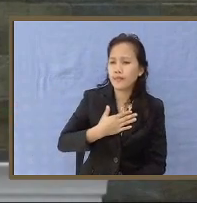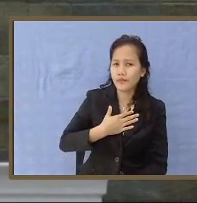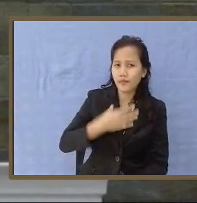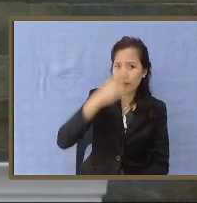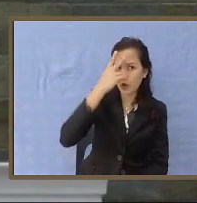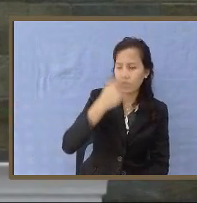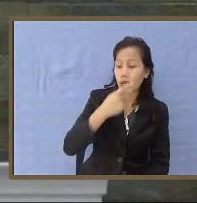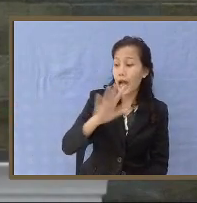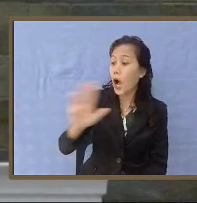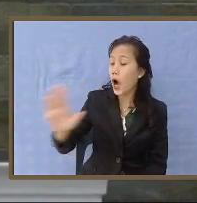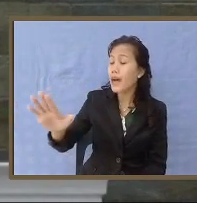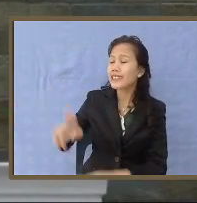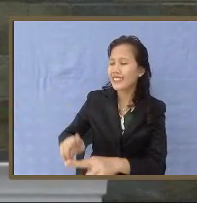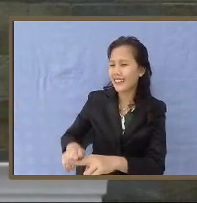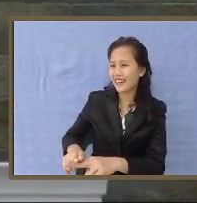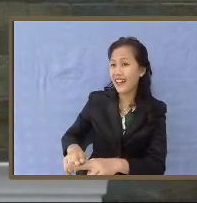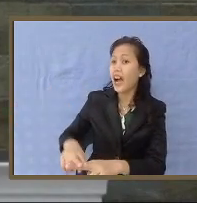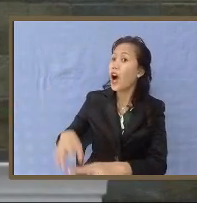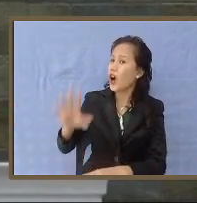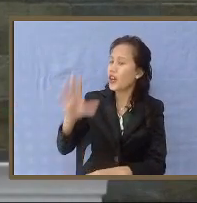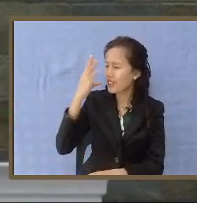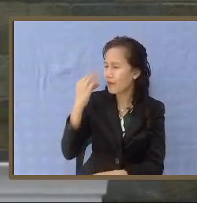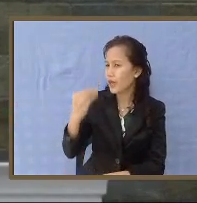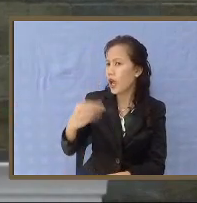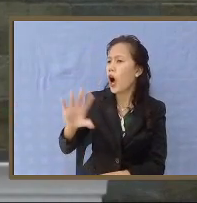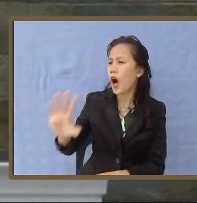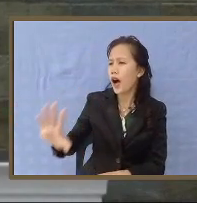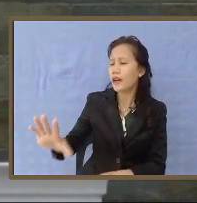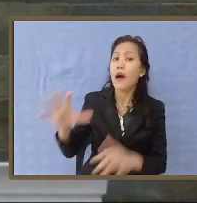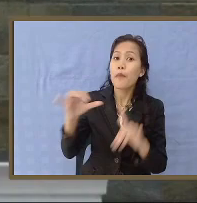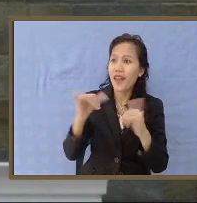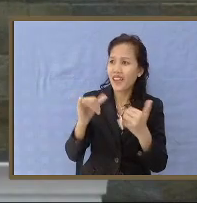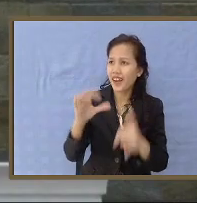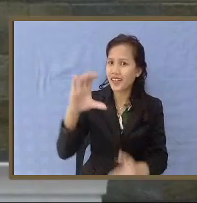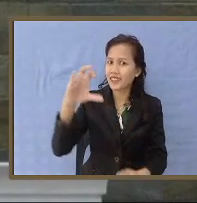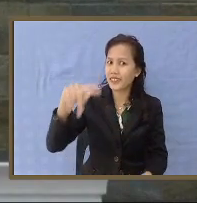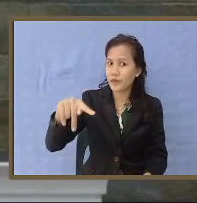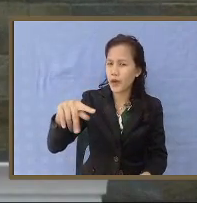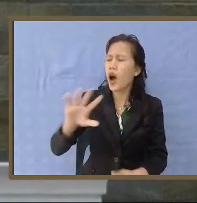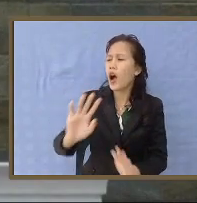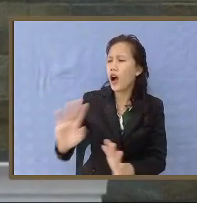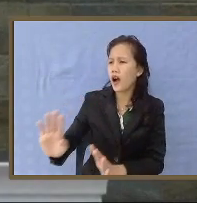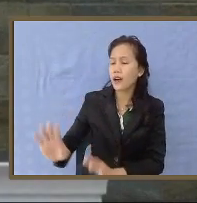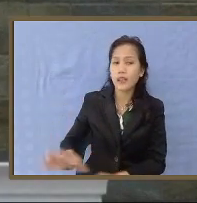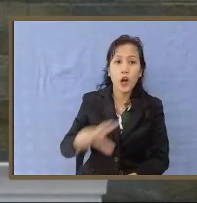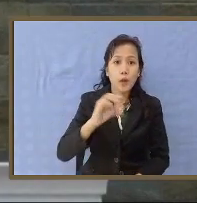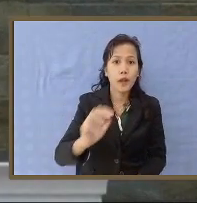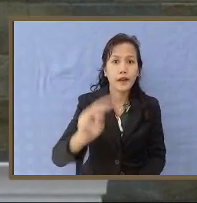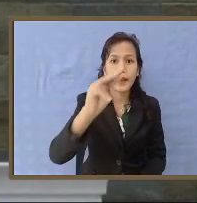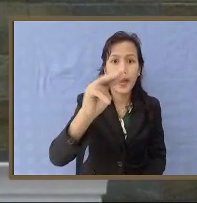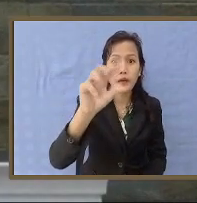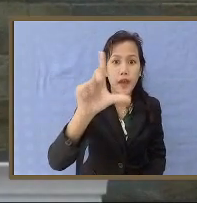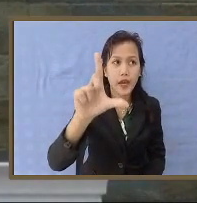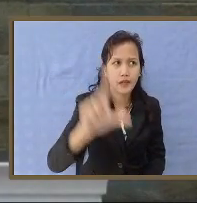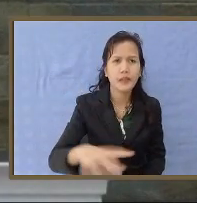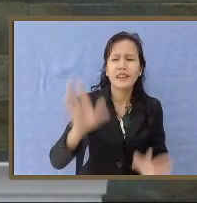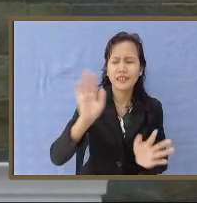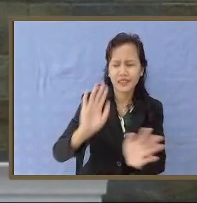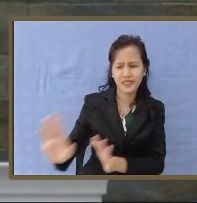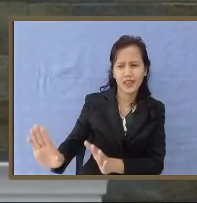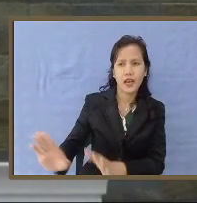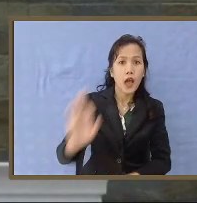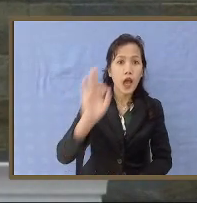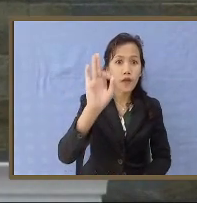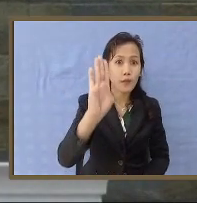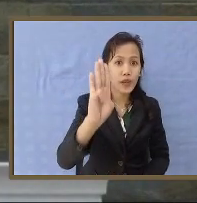Upo ka lang dyan, matulog ka lang dyan, maglaro ka lang dyan ng cellphone, maglaro ka dyan ng legend na yon. Akong